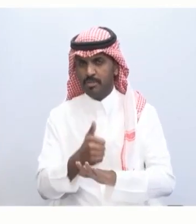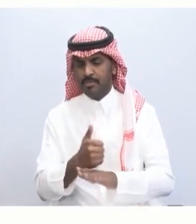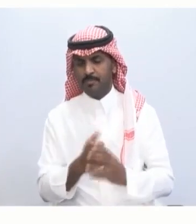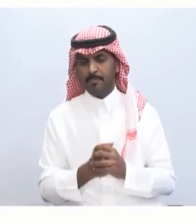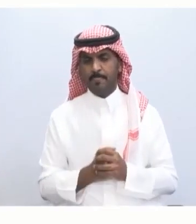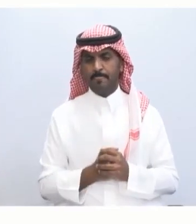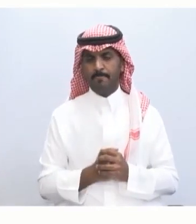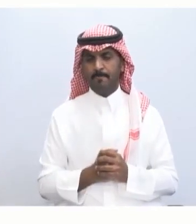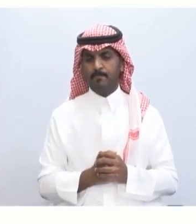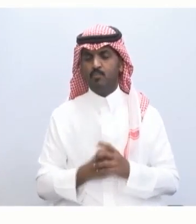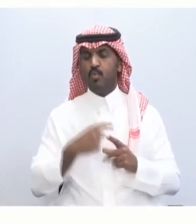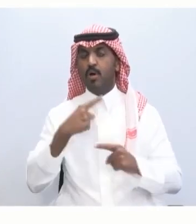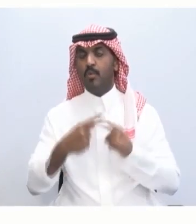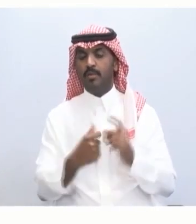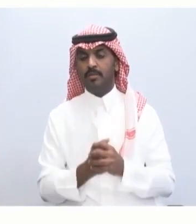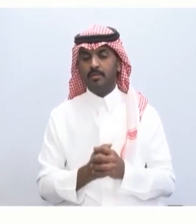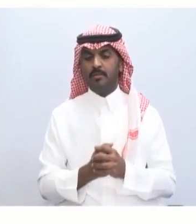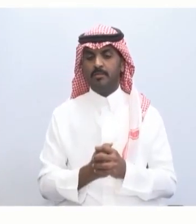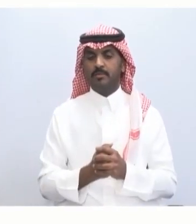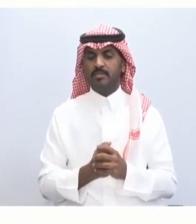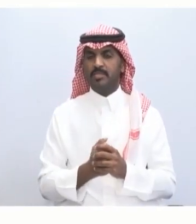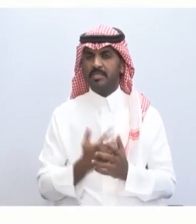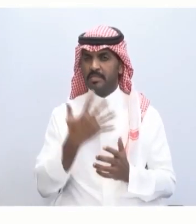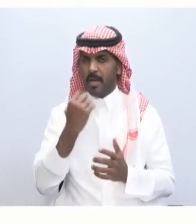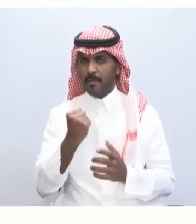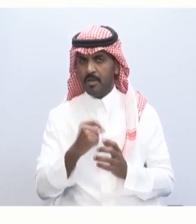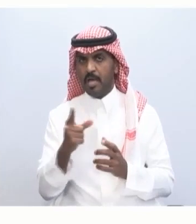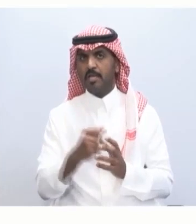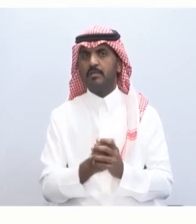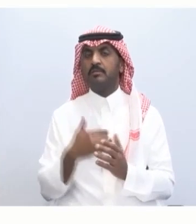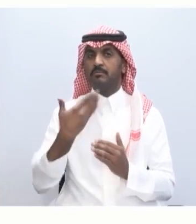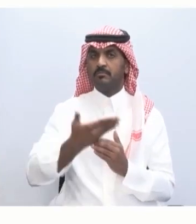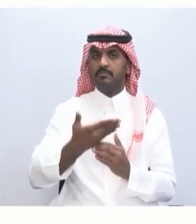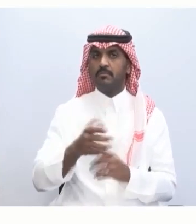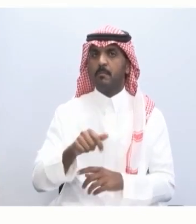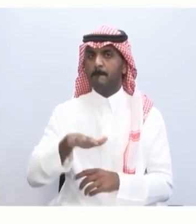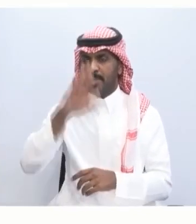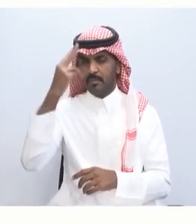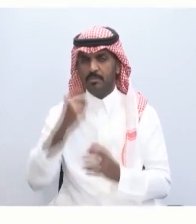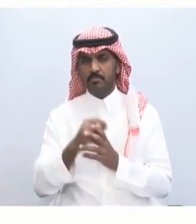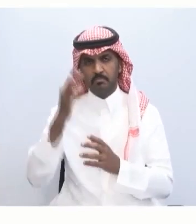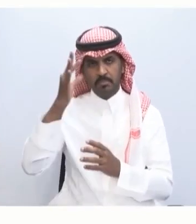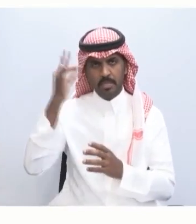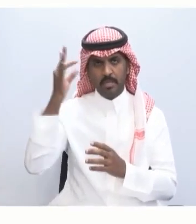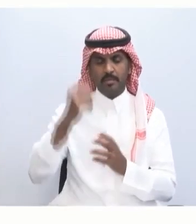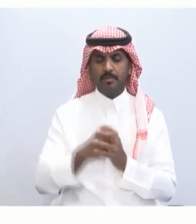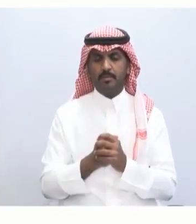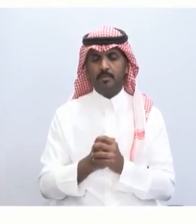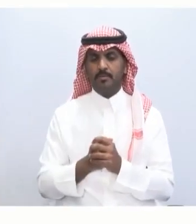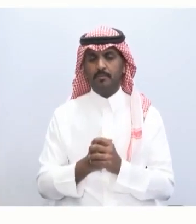هي محاوله جسوره ولكن الملك عبد العزيز بذكائه